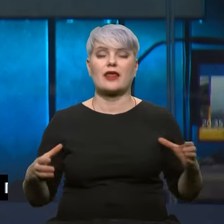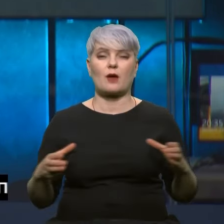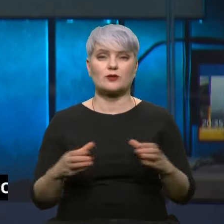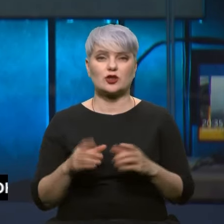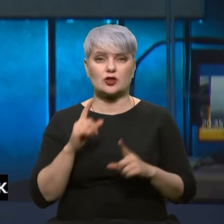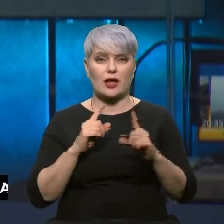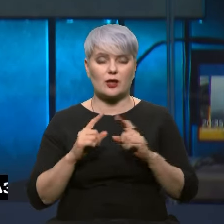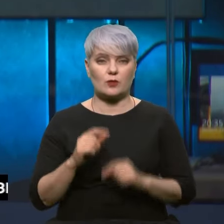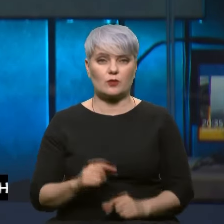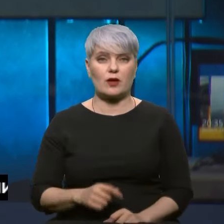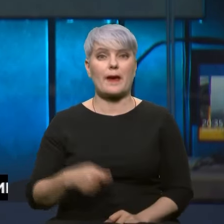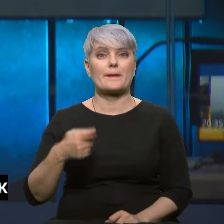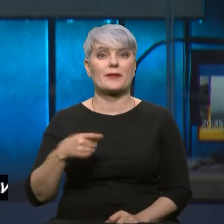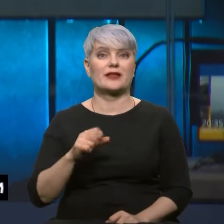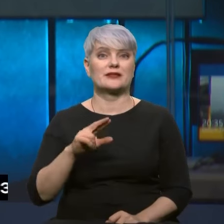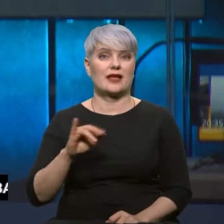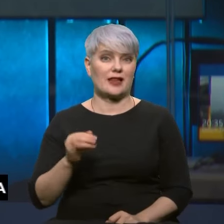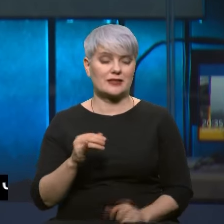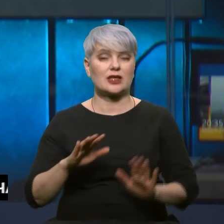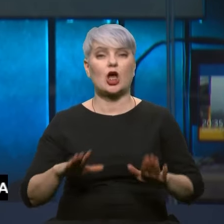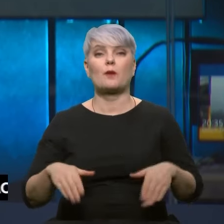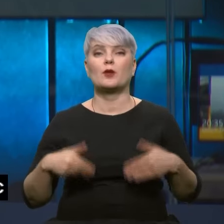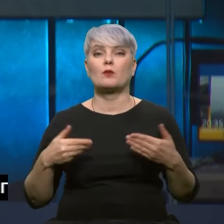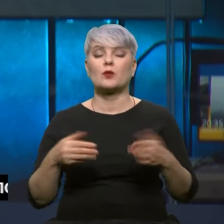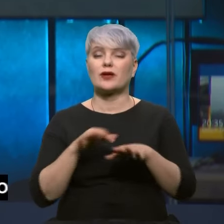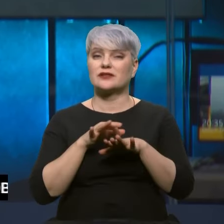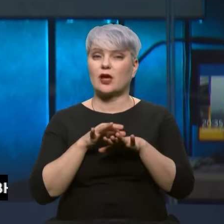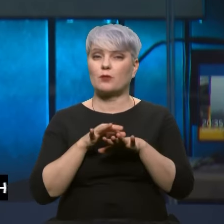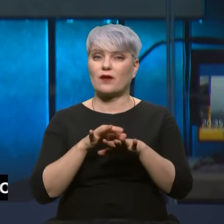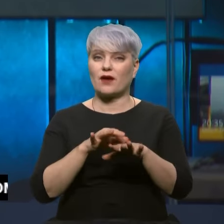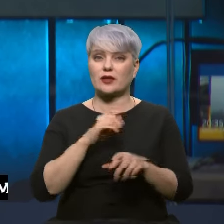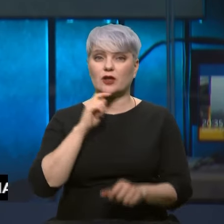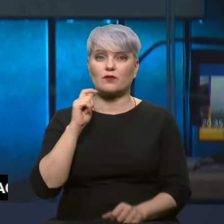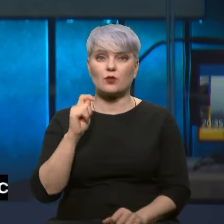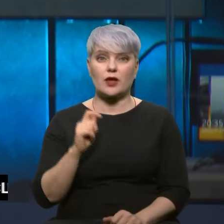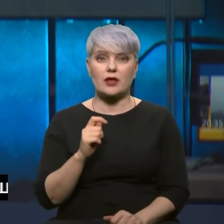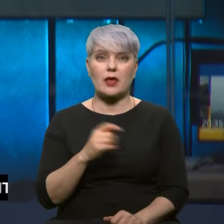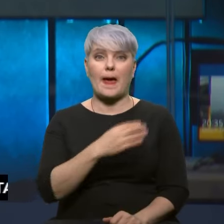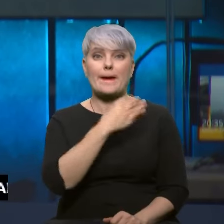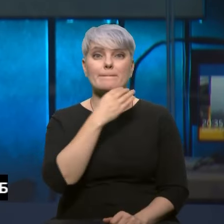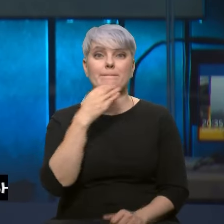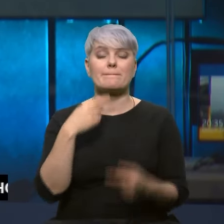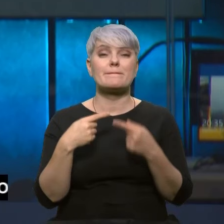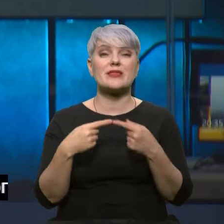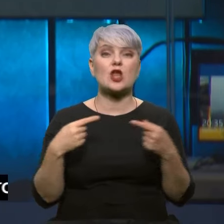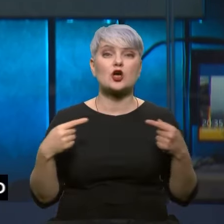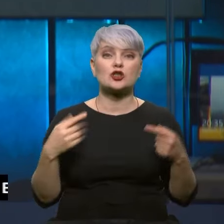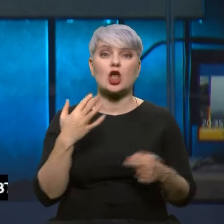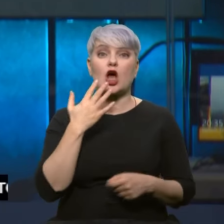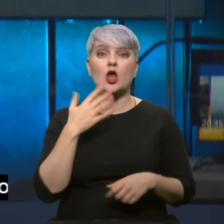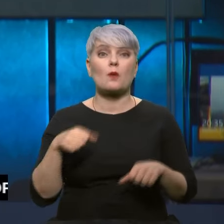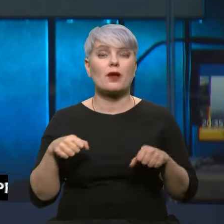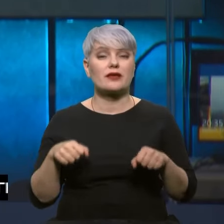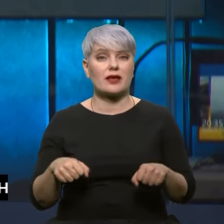пропонує запровадити в Україні множинне громадянство. Законопроект має розглянути Верховна Рада. Він також регулює